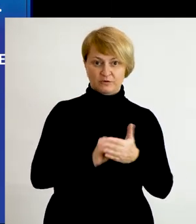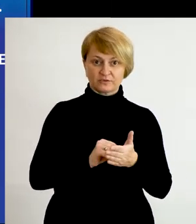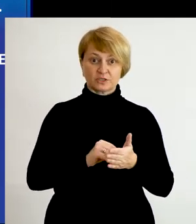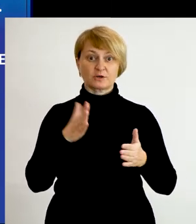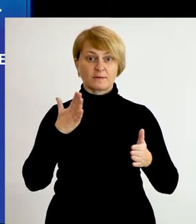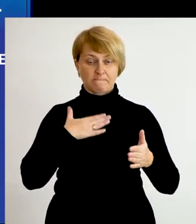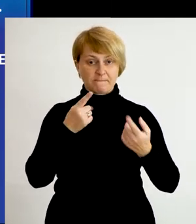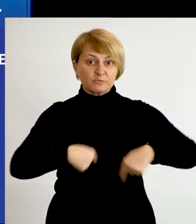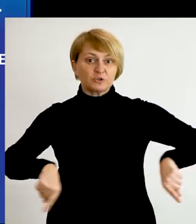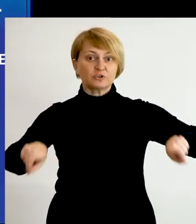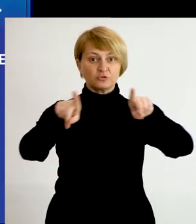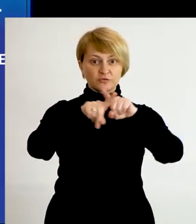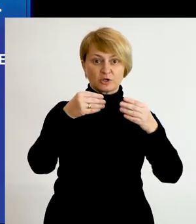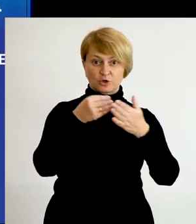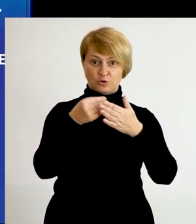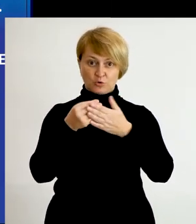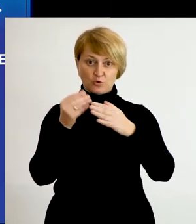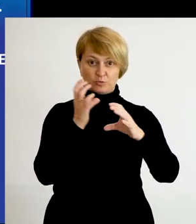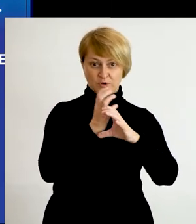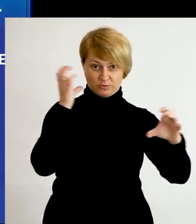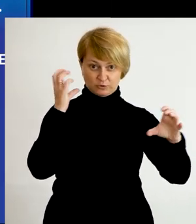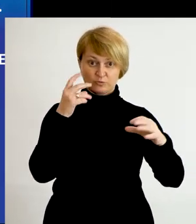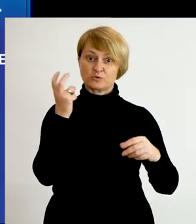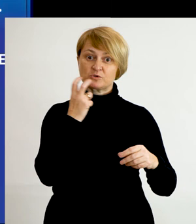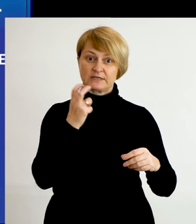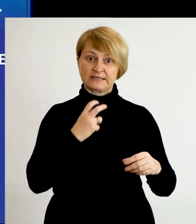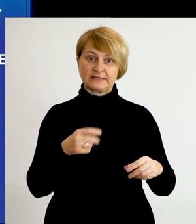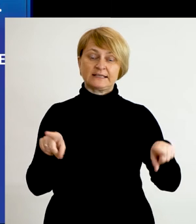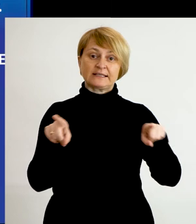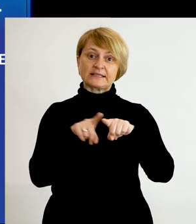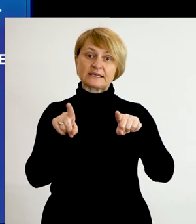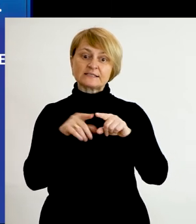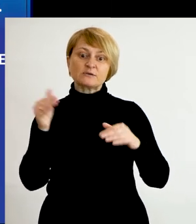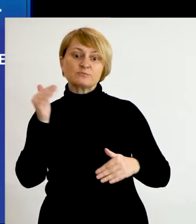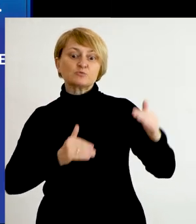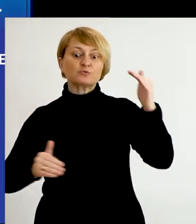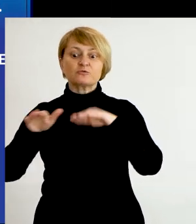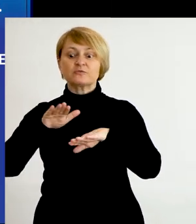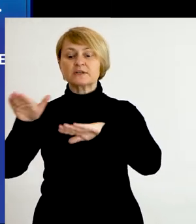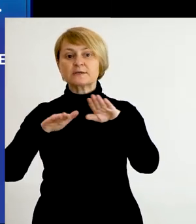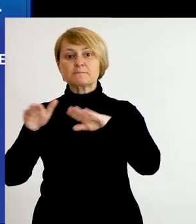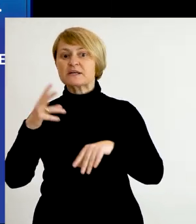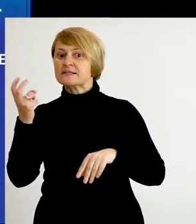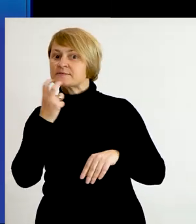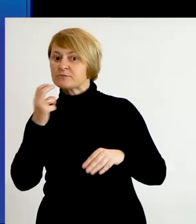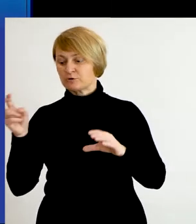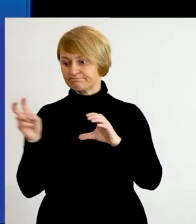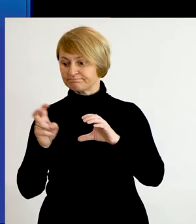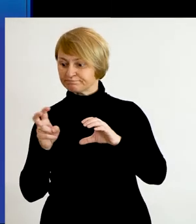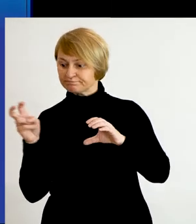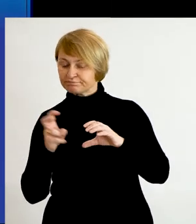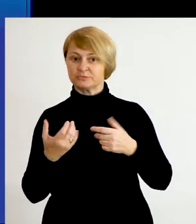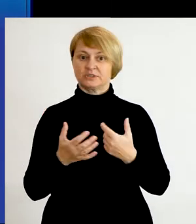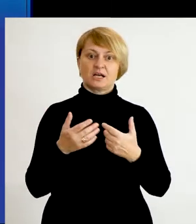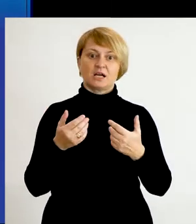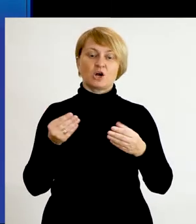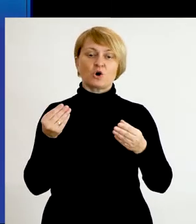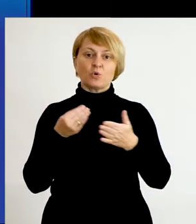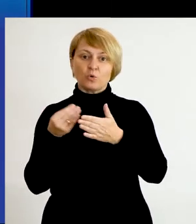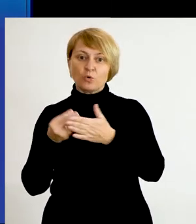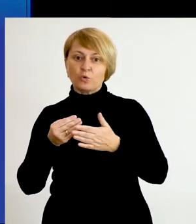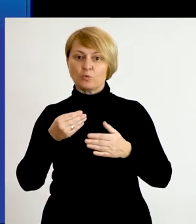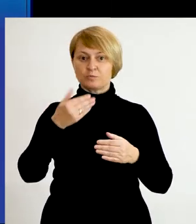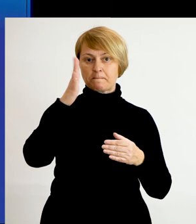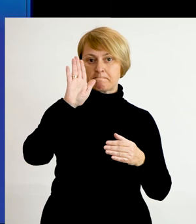ale mamy do zrealizowania oprócz zakupu elektryków również zbudowanie miejsc do ładowania tych autobusów, również